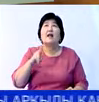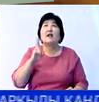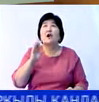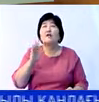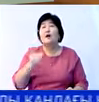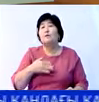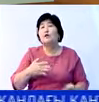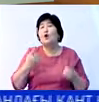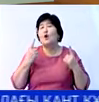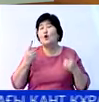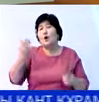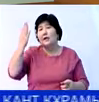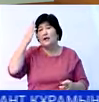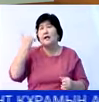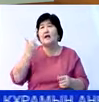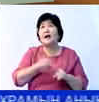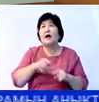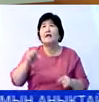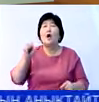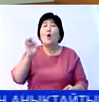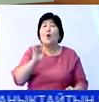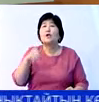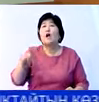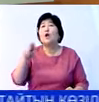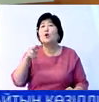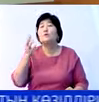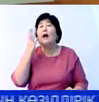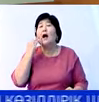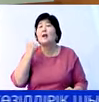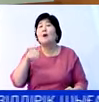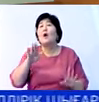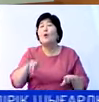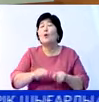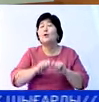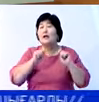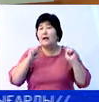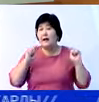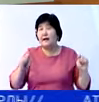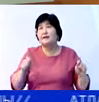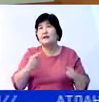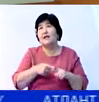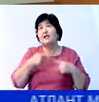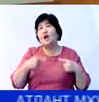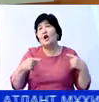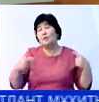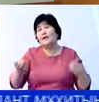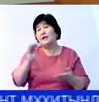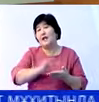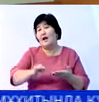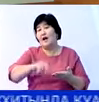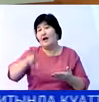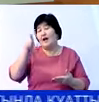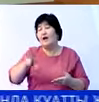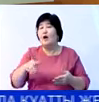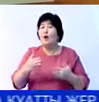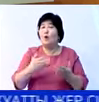біздің үлкен талантты болып Жарқеттен Айжағадай Оразалы Досбосынов Алматыдағы, оның атында орталық ашты жақында біз. Сонымен қатар тағы да бірнеше қаламгерлер да сол